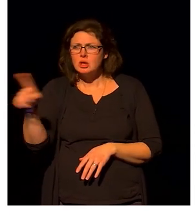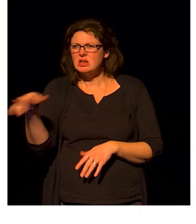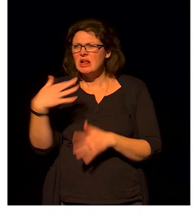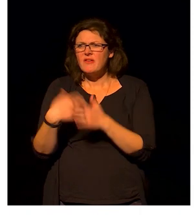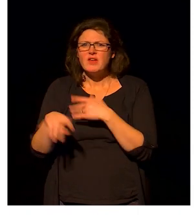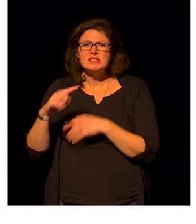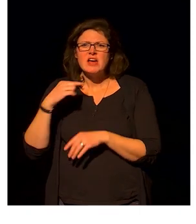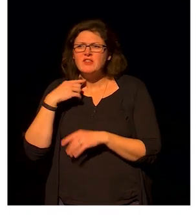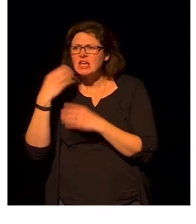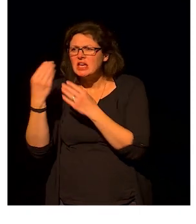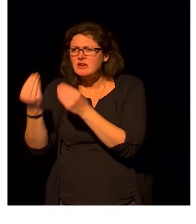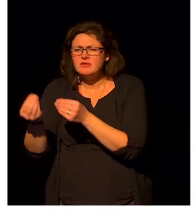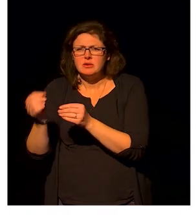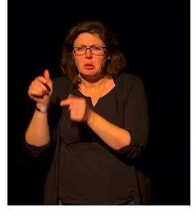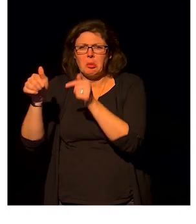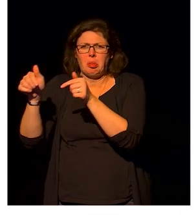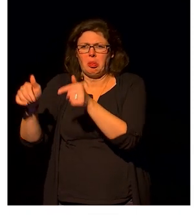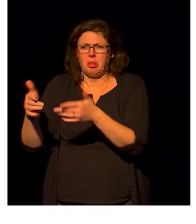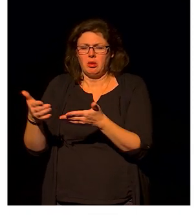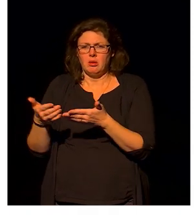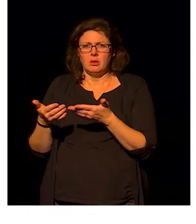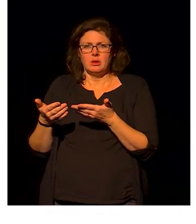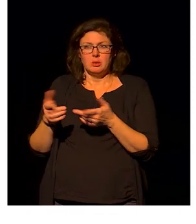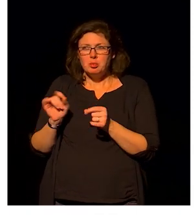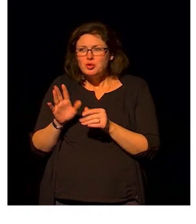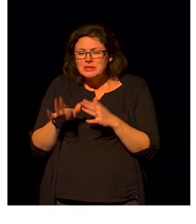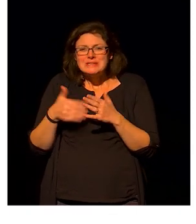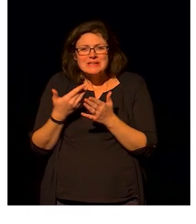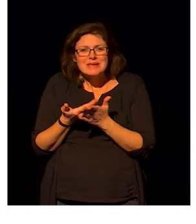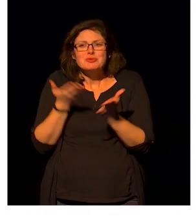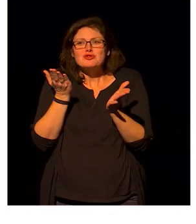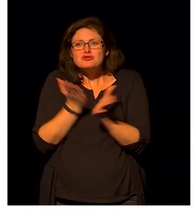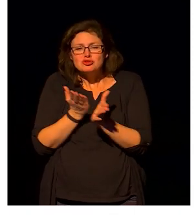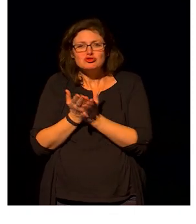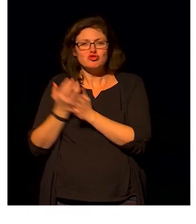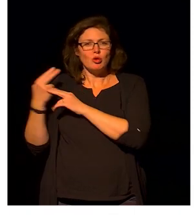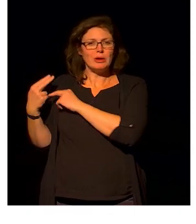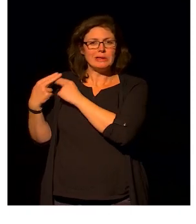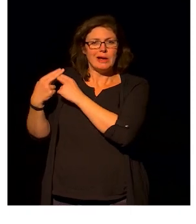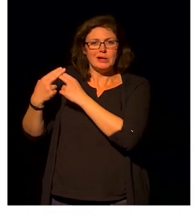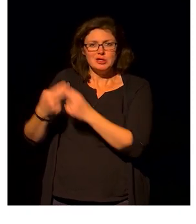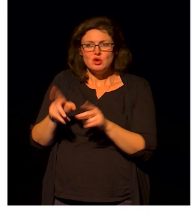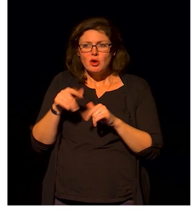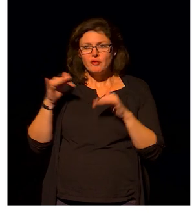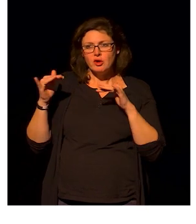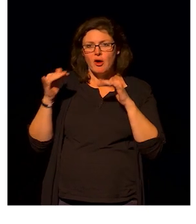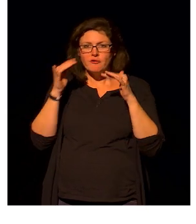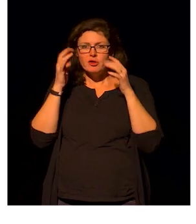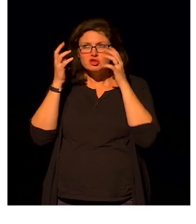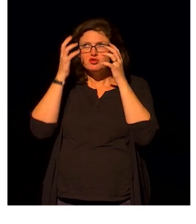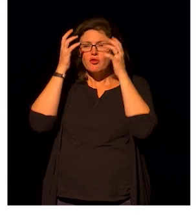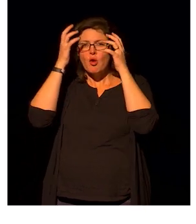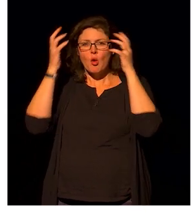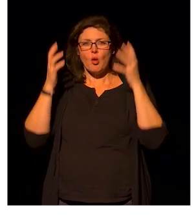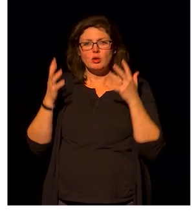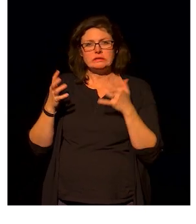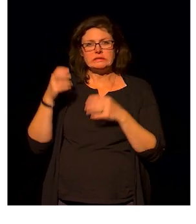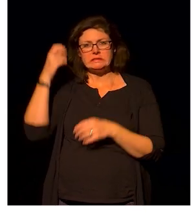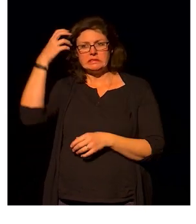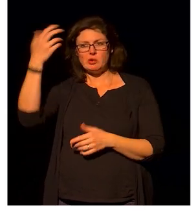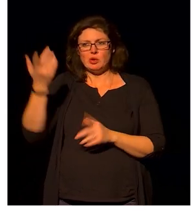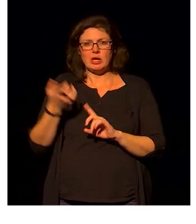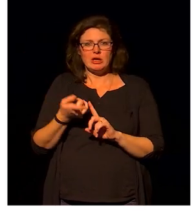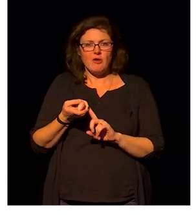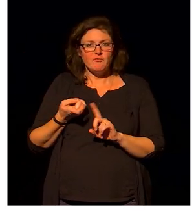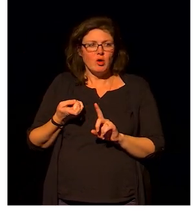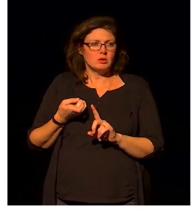haben irgendwelche Initiativen. Also es gibt da eine Tradition von Verschwörungsmythen, von Theorien, das reicht tatsächlich